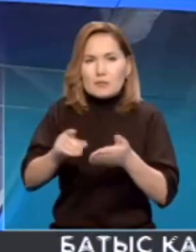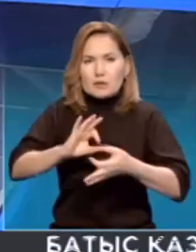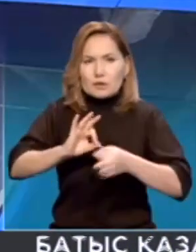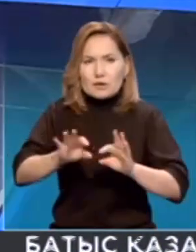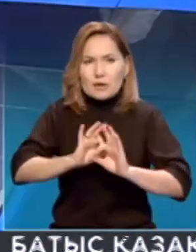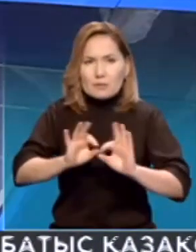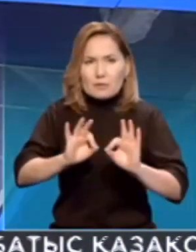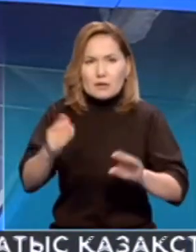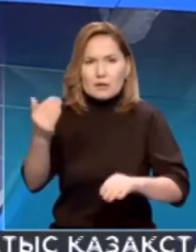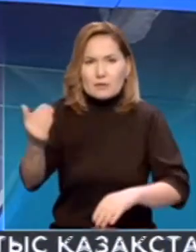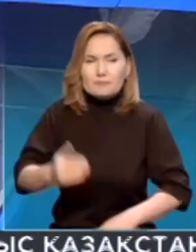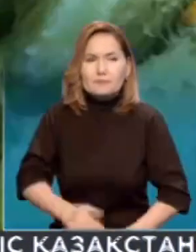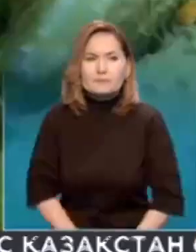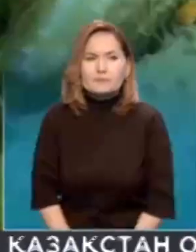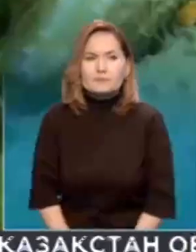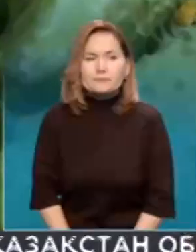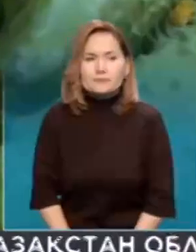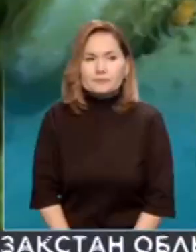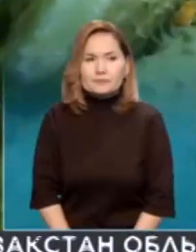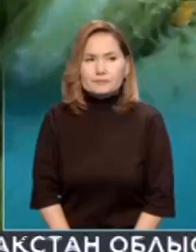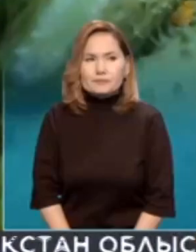өңірден.